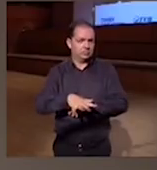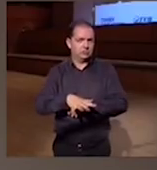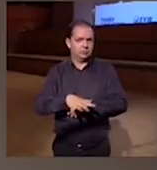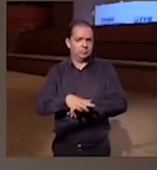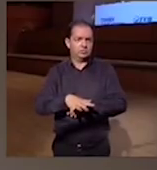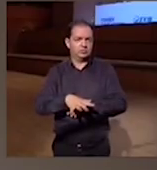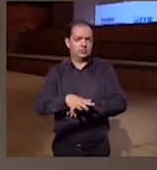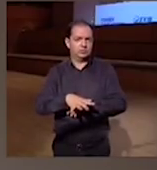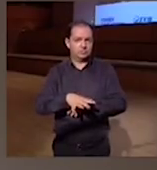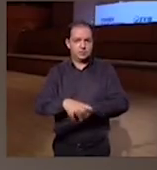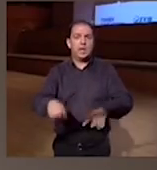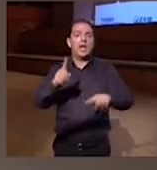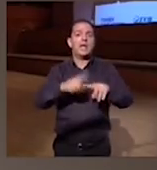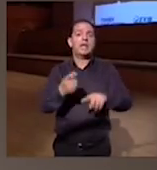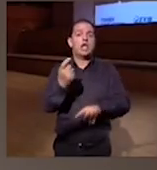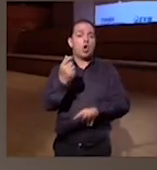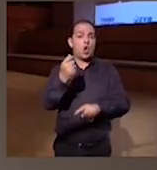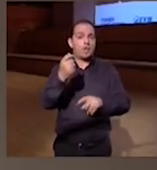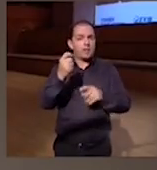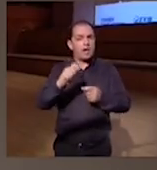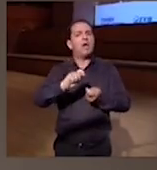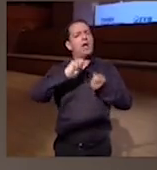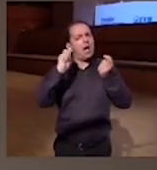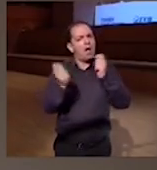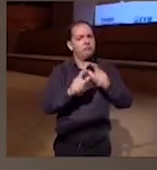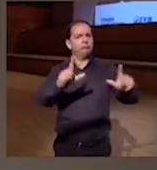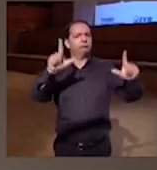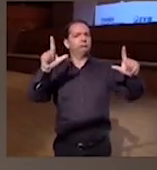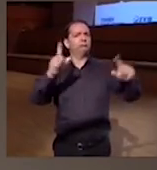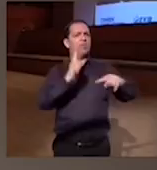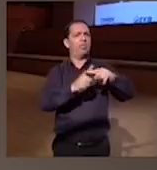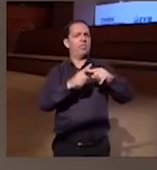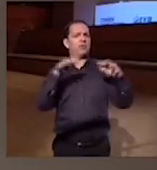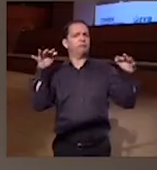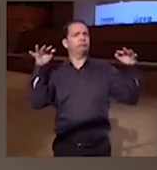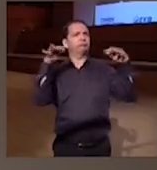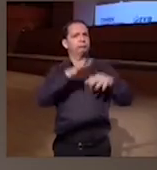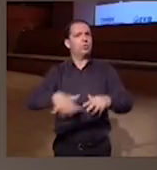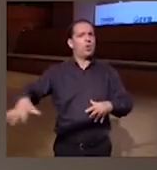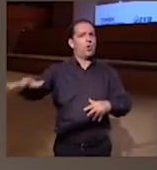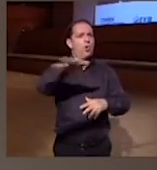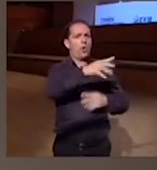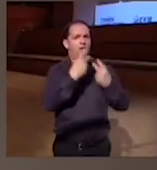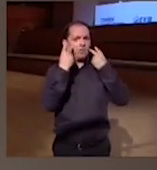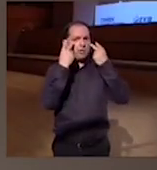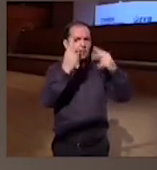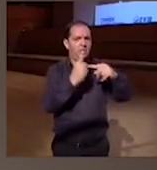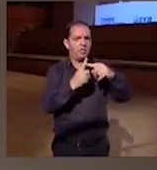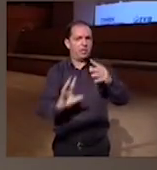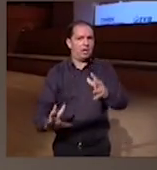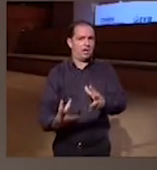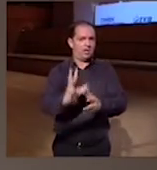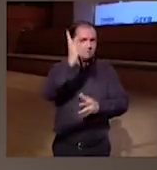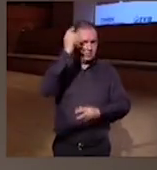αποκαθιστώντας την εικόνα της ελληνικής οικονομίας αλλά και της χώρας γενικότερα, θα έλεγα, εις το διεθνές στερέωμα.